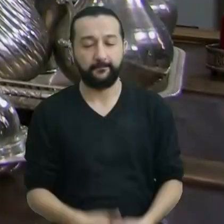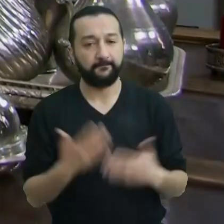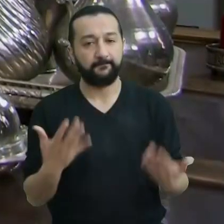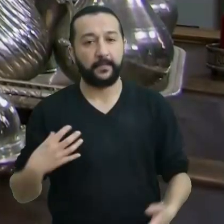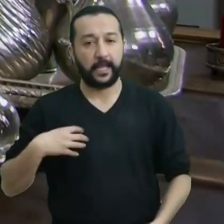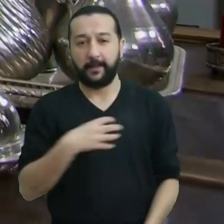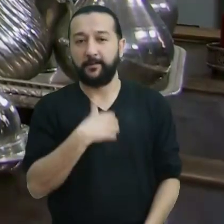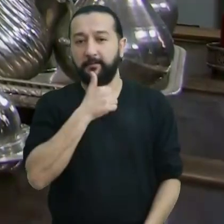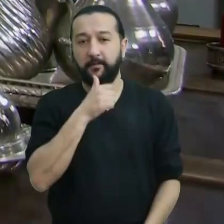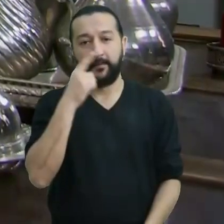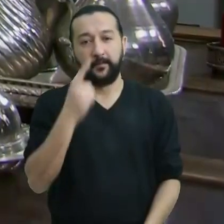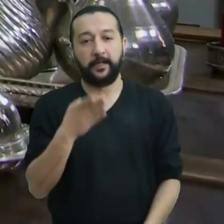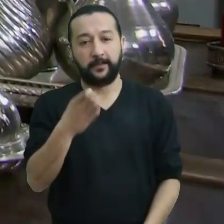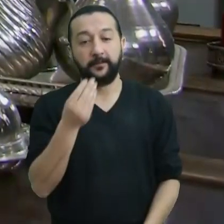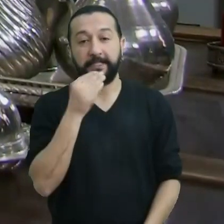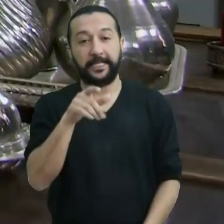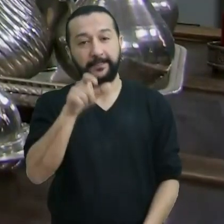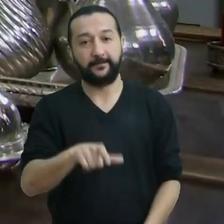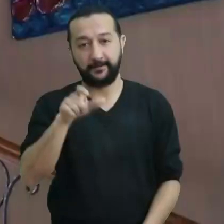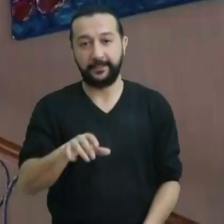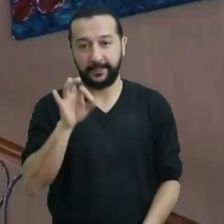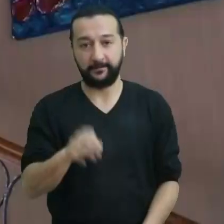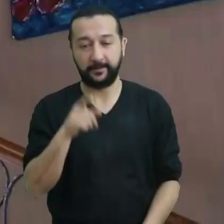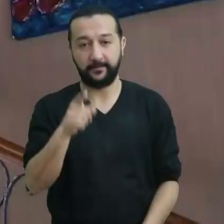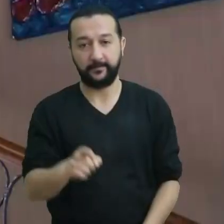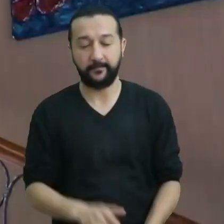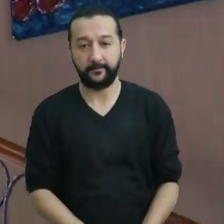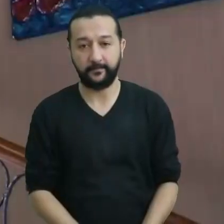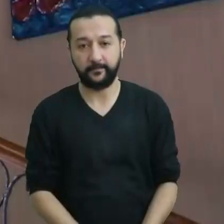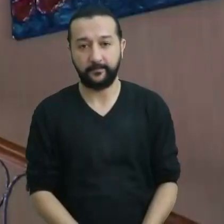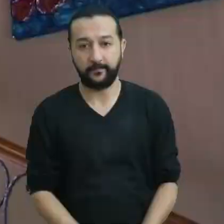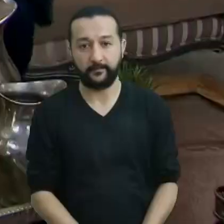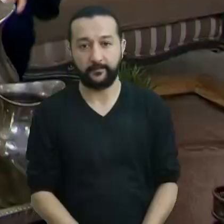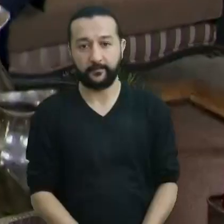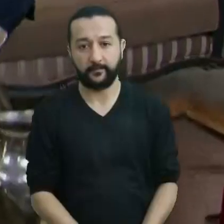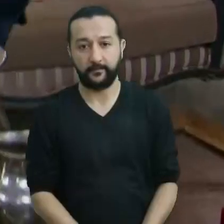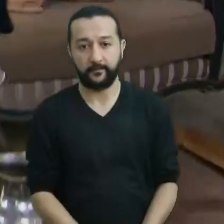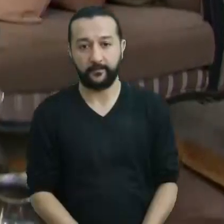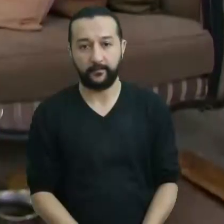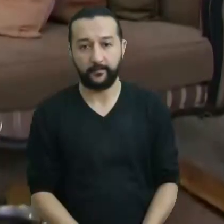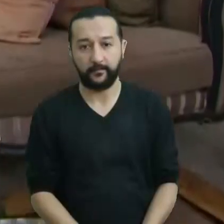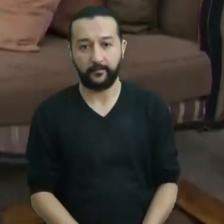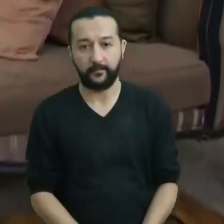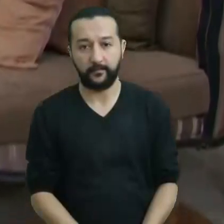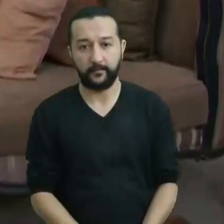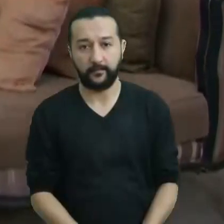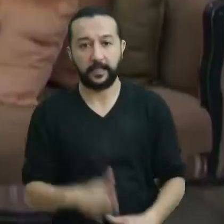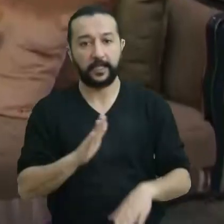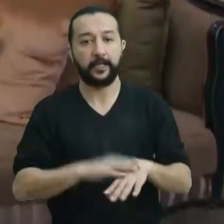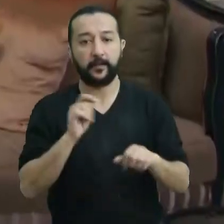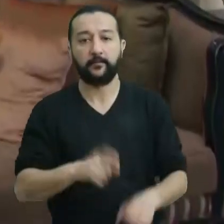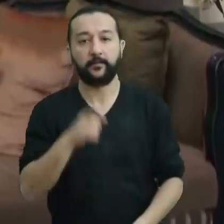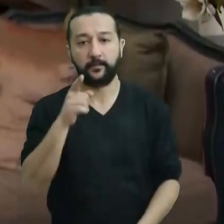Ya annemle babama bak. Ne kadar gençler değil mi? Kemal odasına girdiği an Sarp uzanıp aldı fotoğrafı. Ne